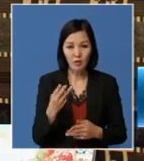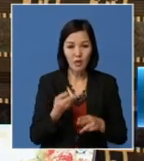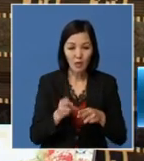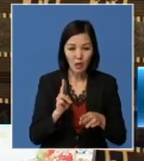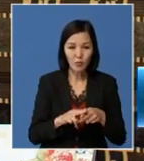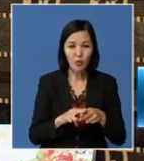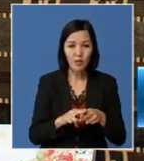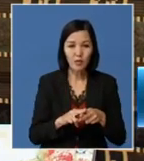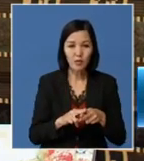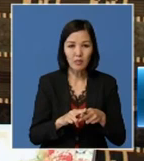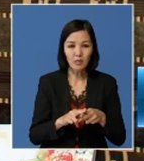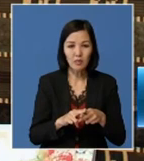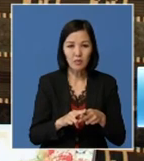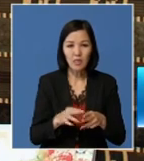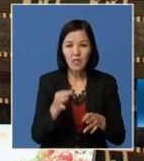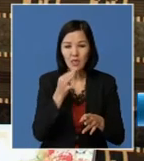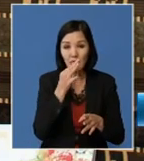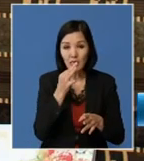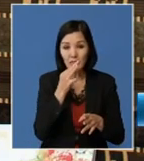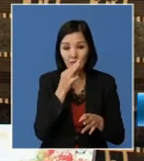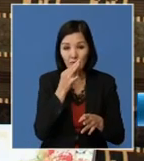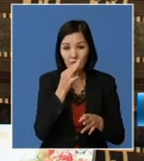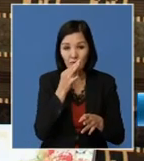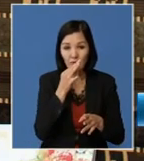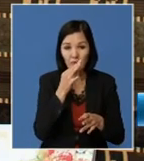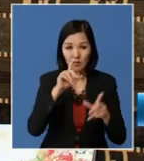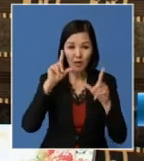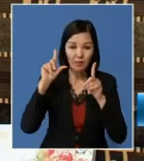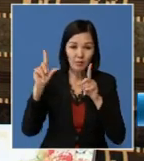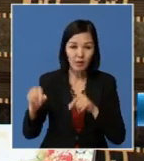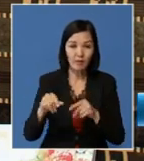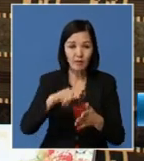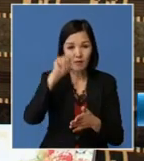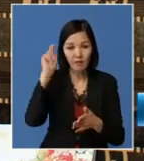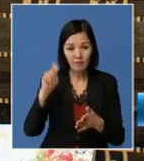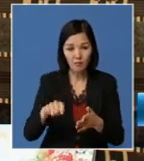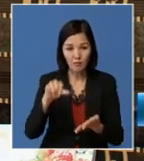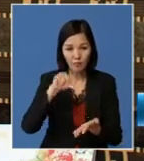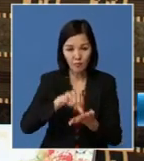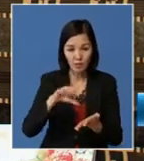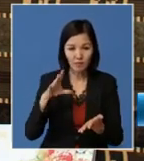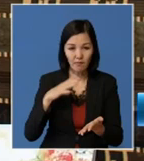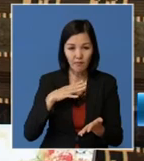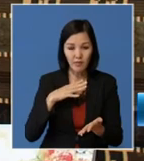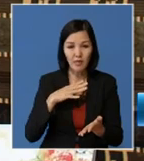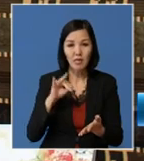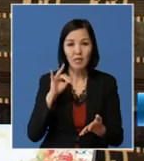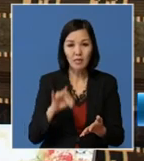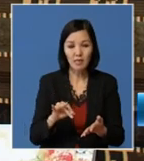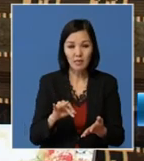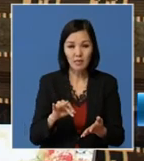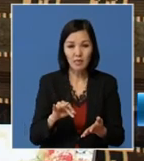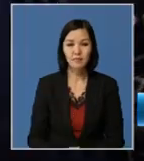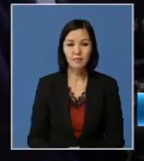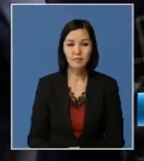которые раннего возраста отправились на фронт. И я этот